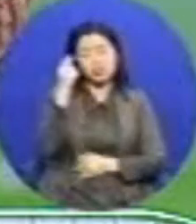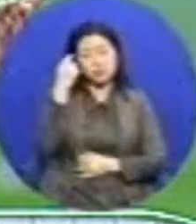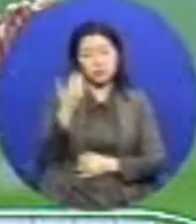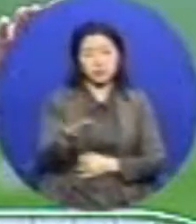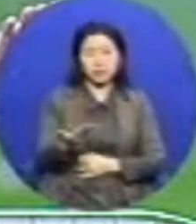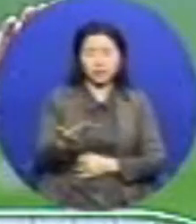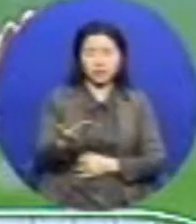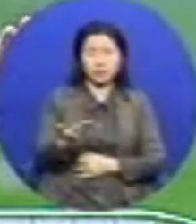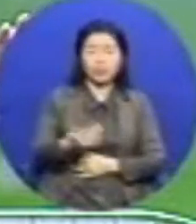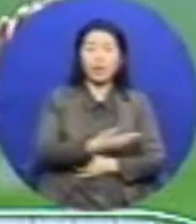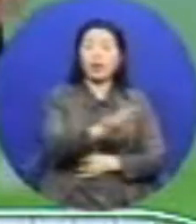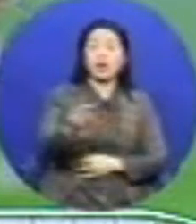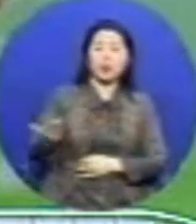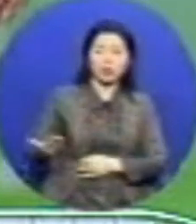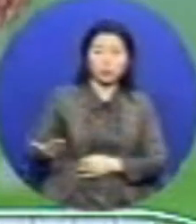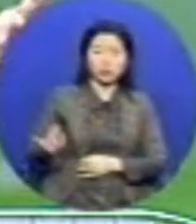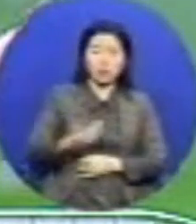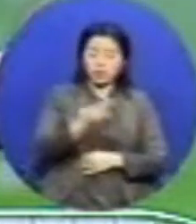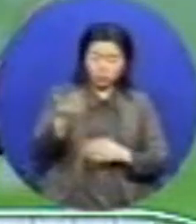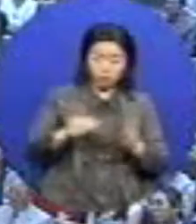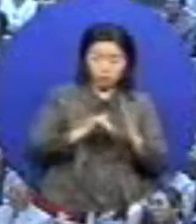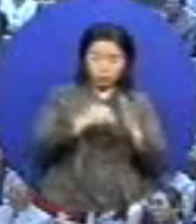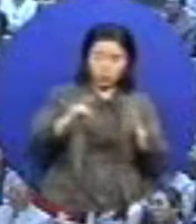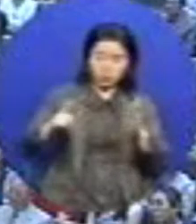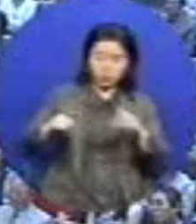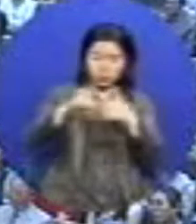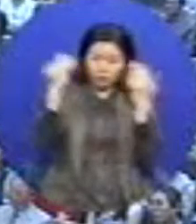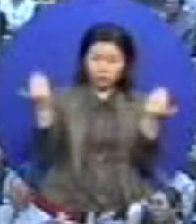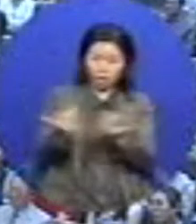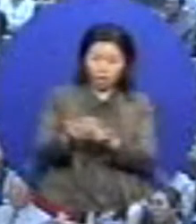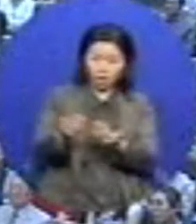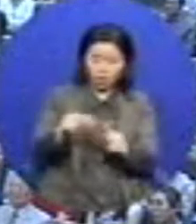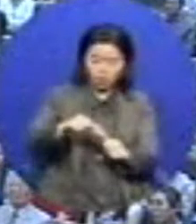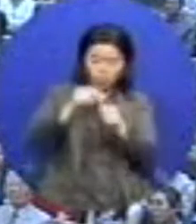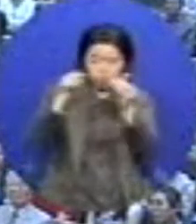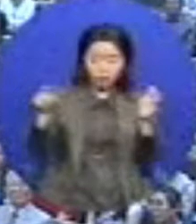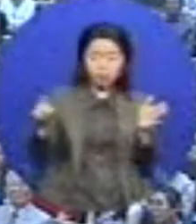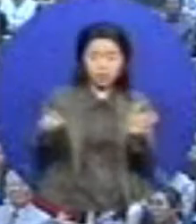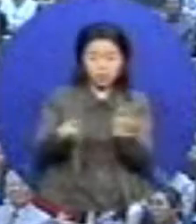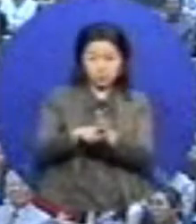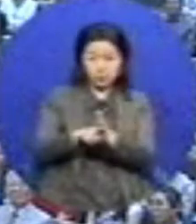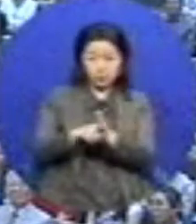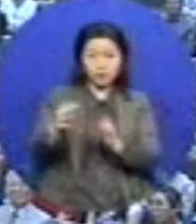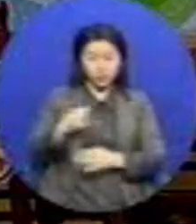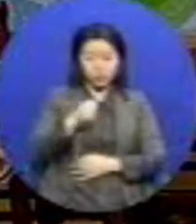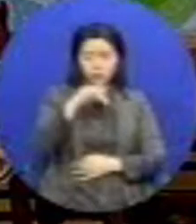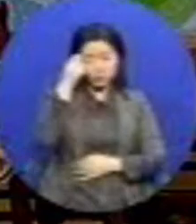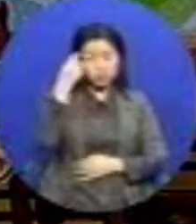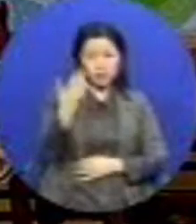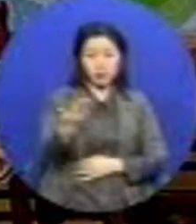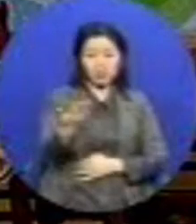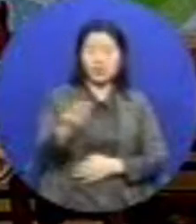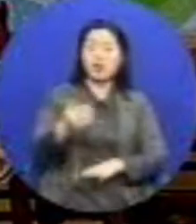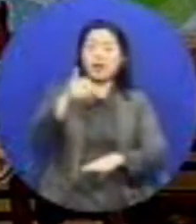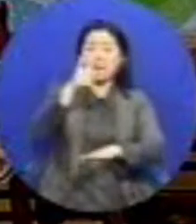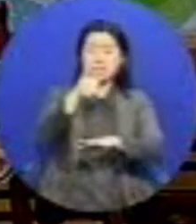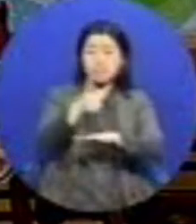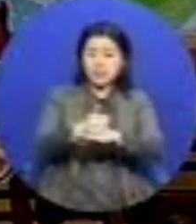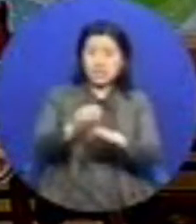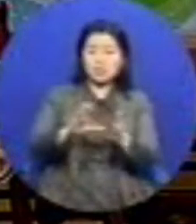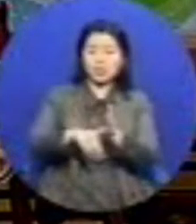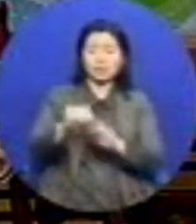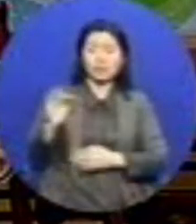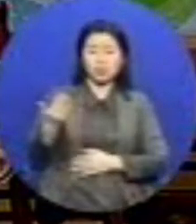여러분의 가족들은 다 구원받을 믿음을 가지고 있나요 마지막 때가 되면 마귀가